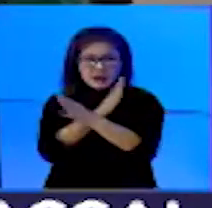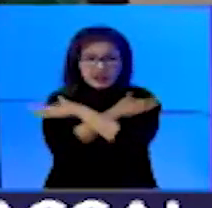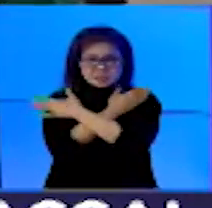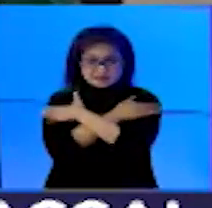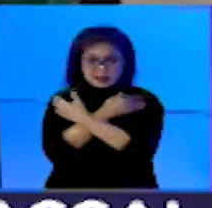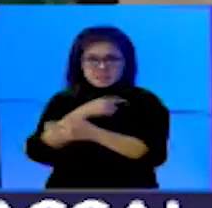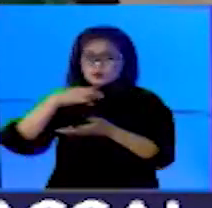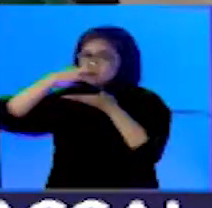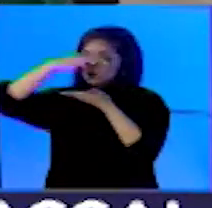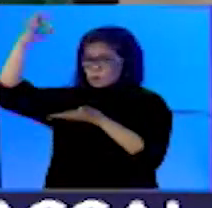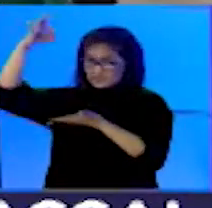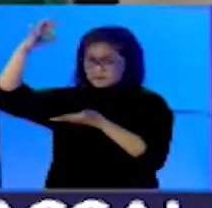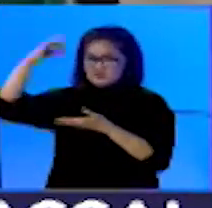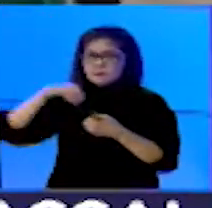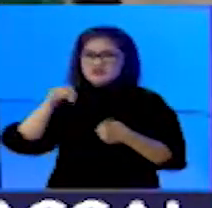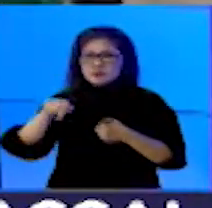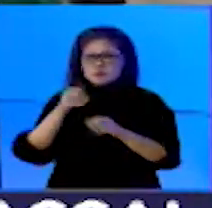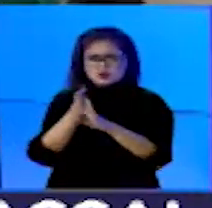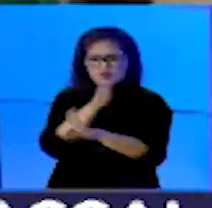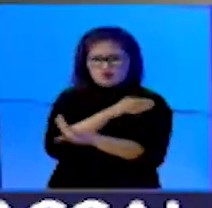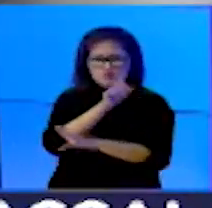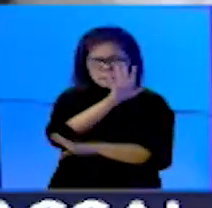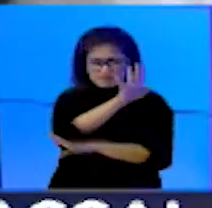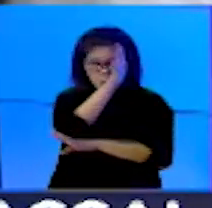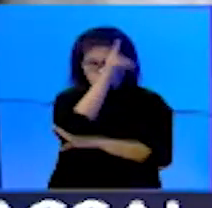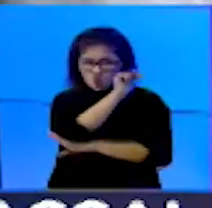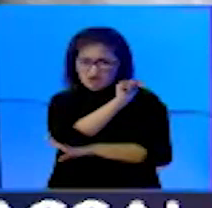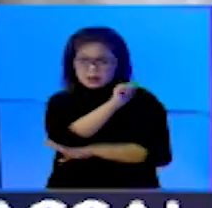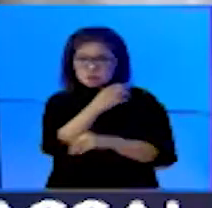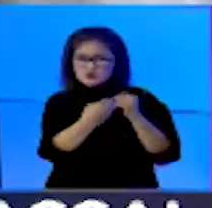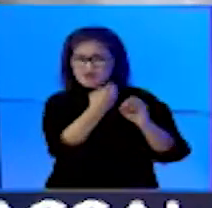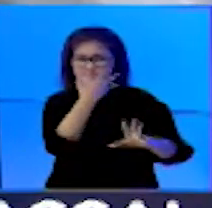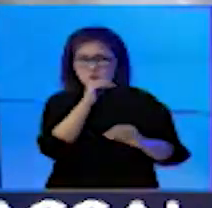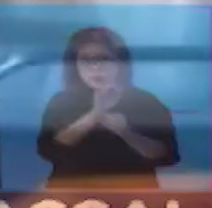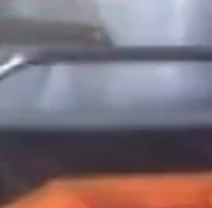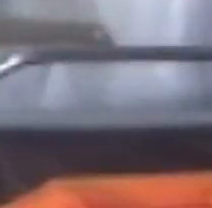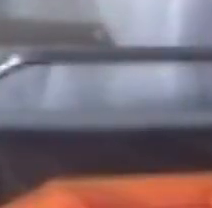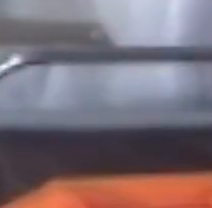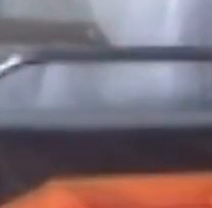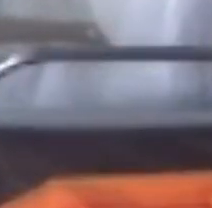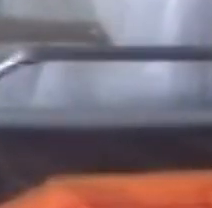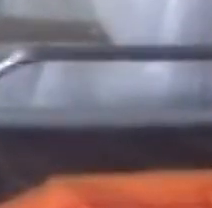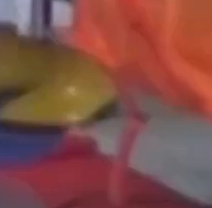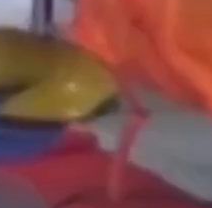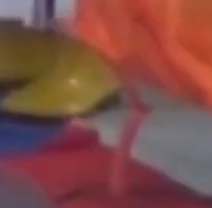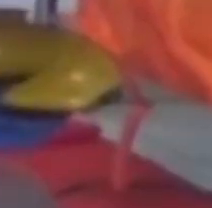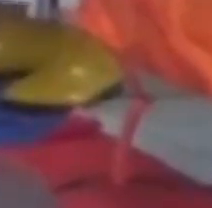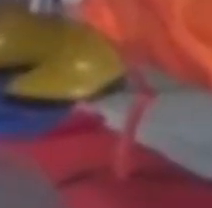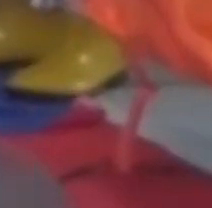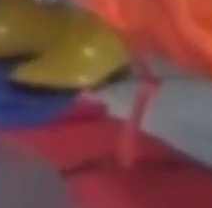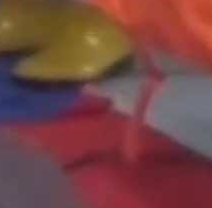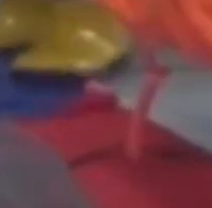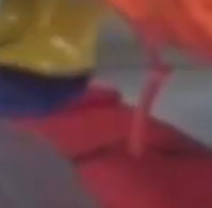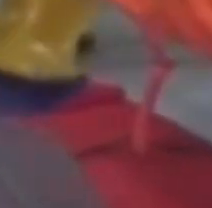lima warga di desa tersebut terkonfirmasi positif kopina intim dari lima warga dua orang telah meninggal dunia